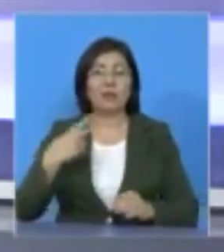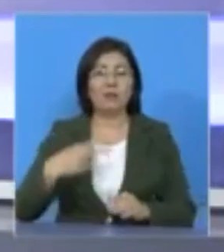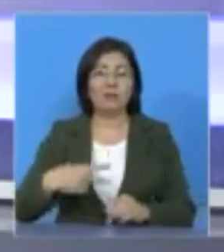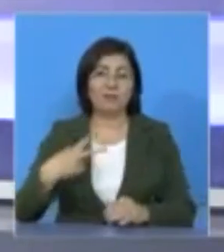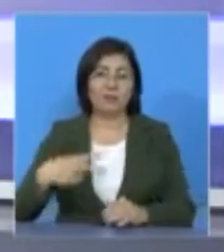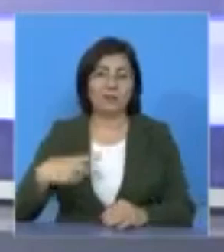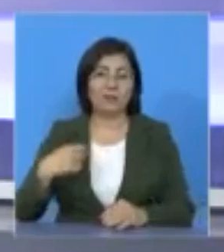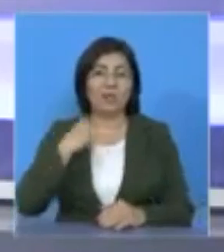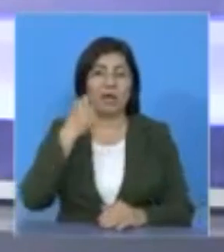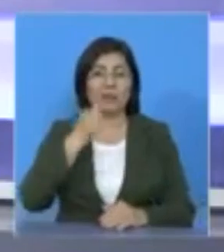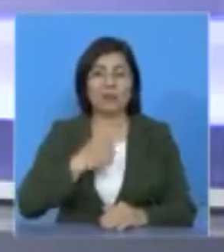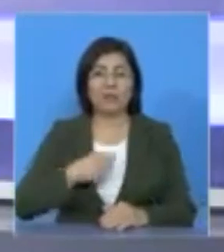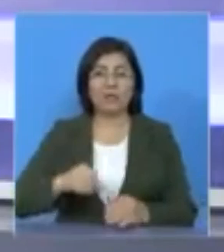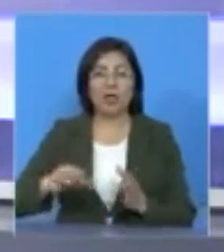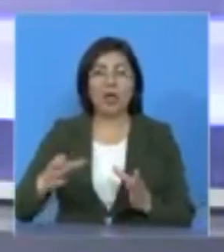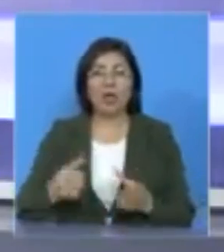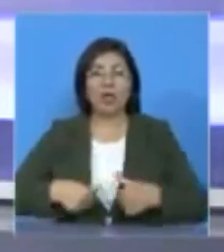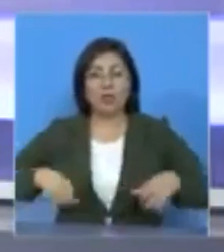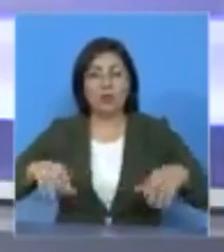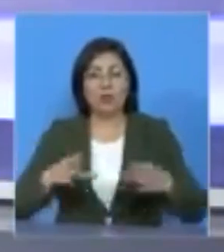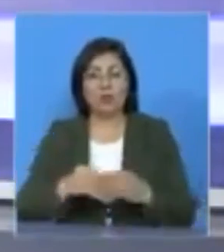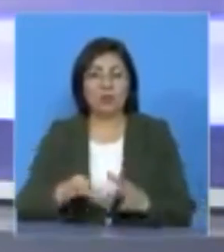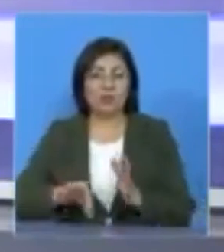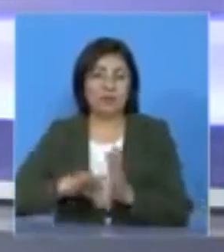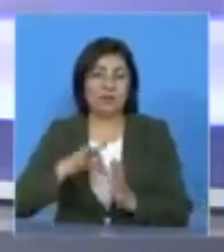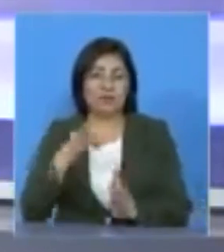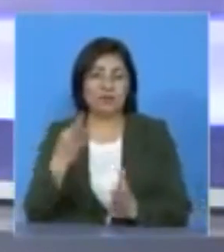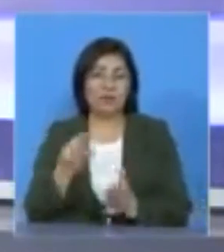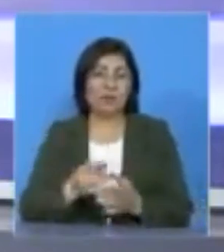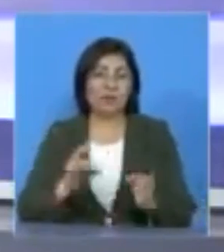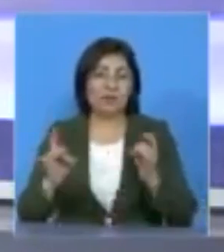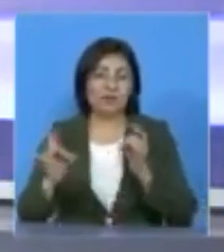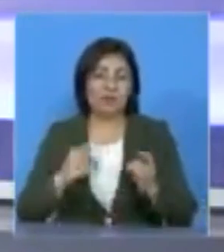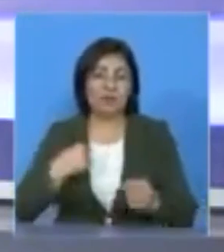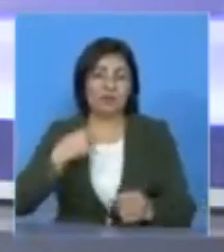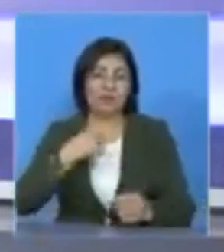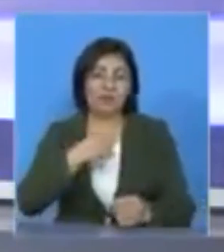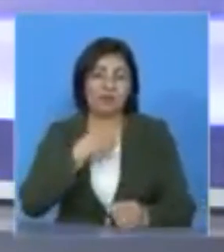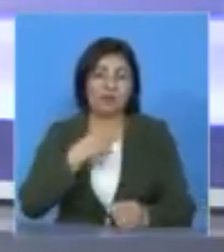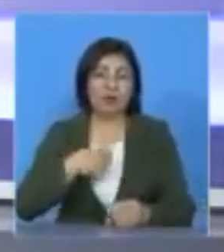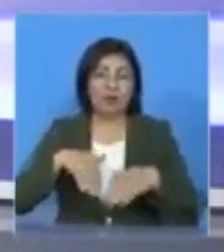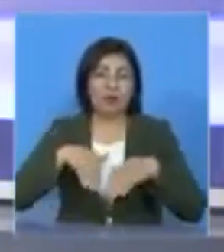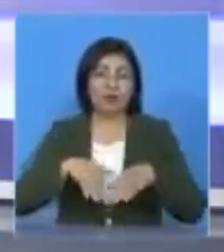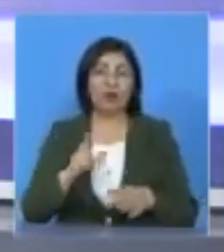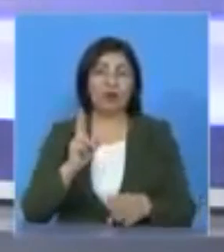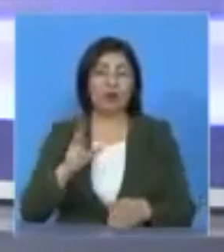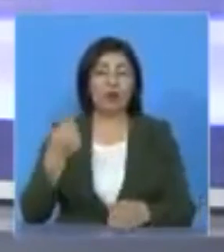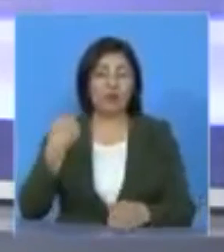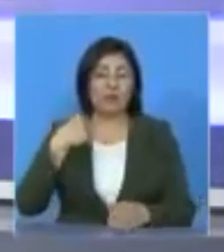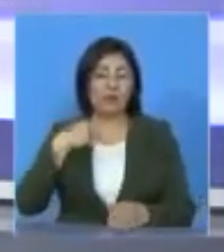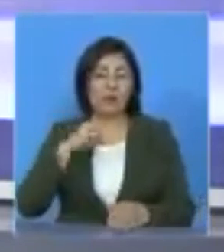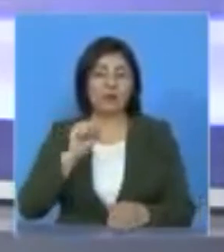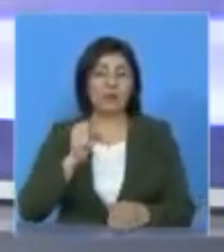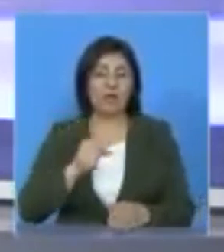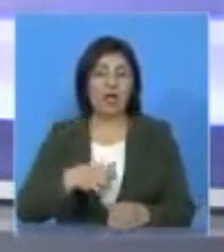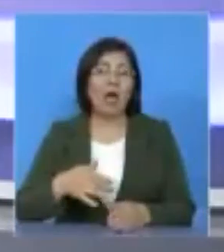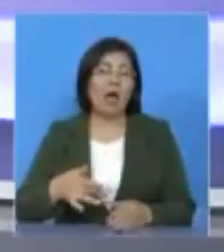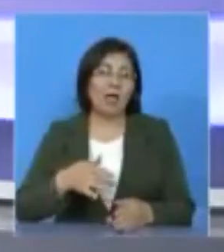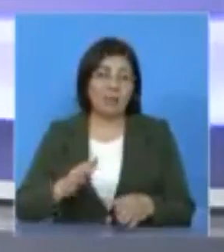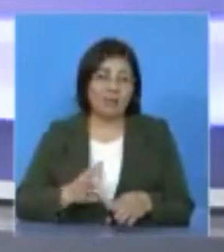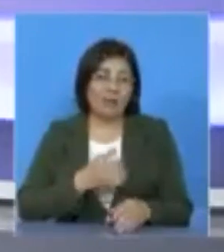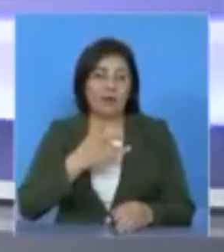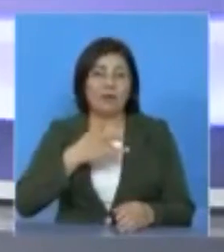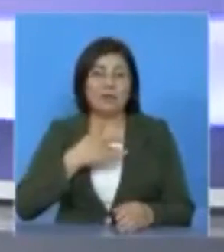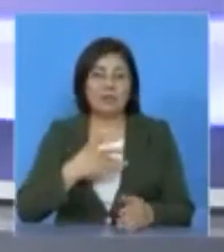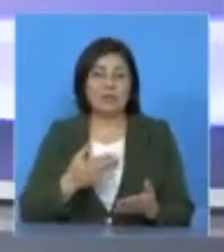«Бахат-Табала-2021». Жюри, оценив все выступления участников, озвучили свой вердикт. Кто завоевал сердца зрителей,